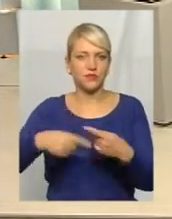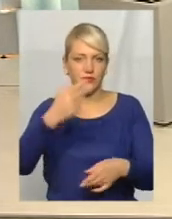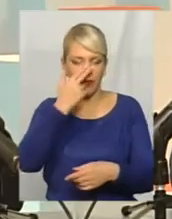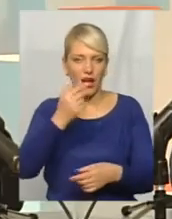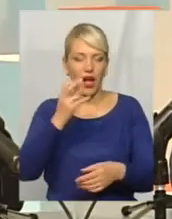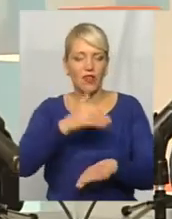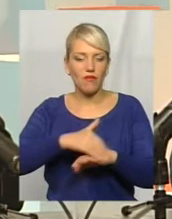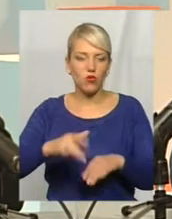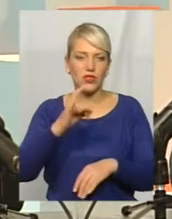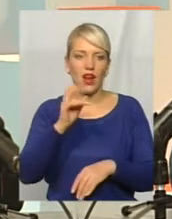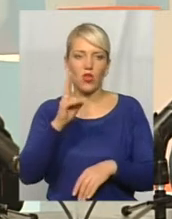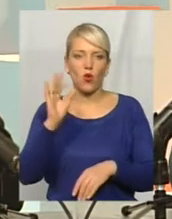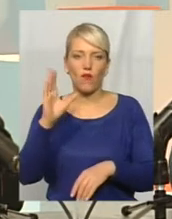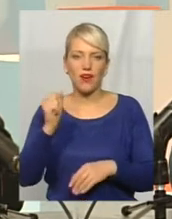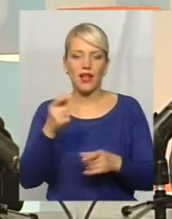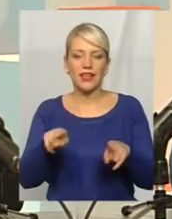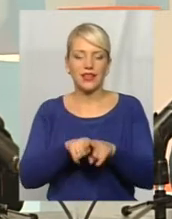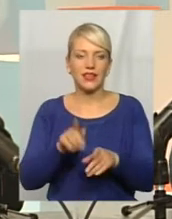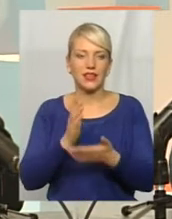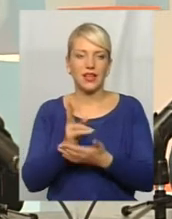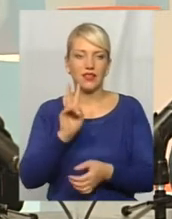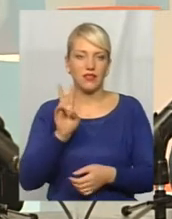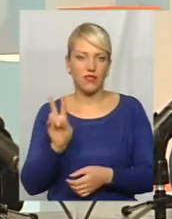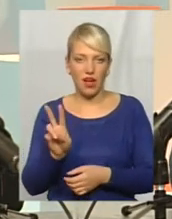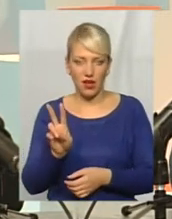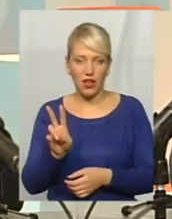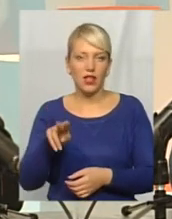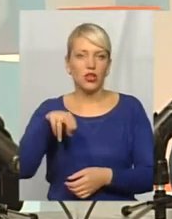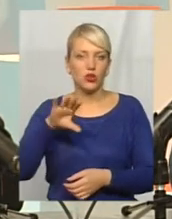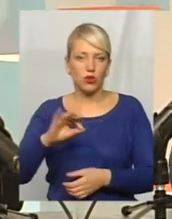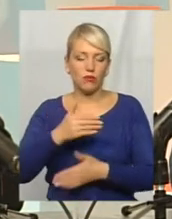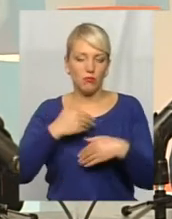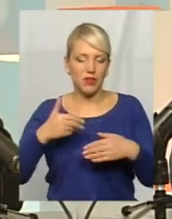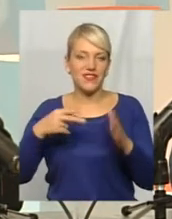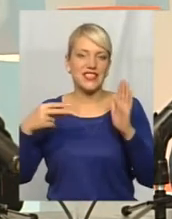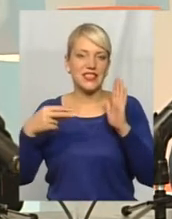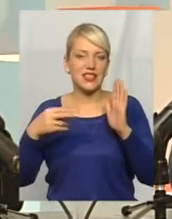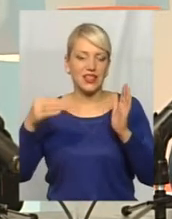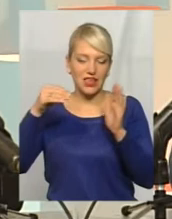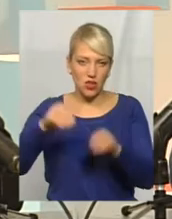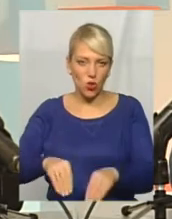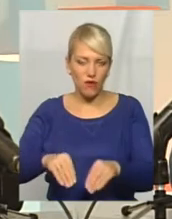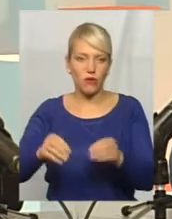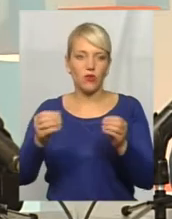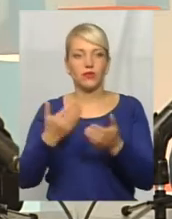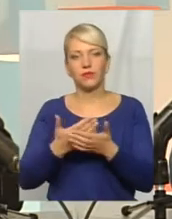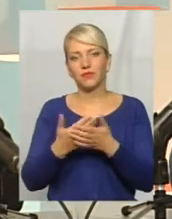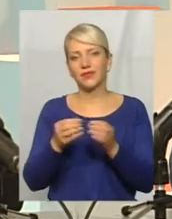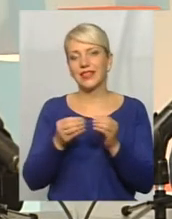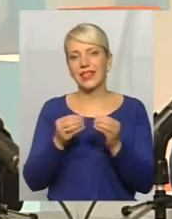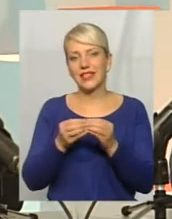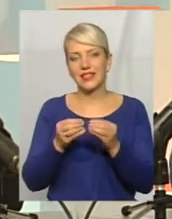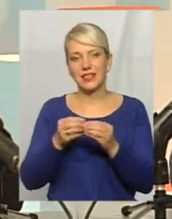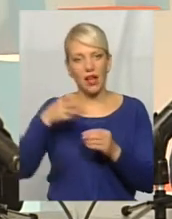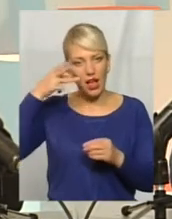Ранковій їх таких є два, ми на них встановимо. Я думаю, що з 10 камер ми виставимо, відповідно,